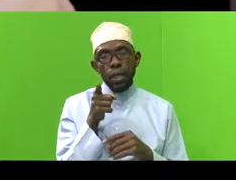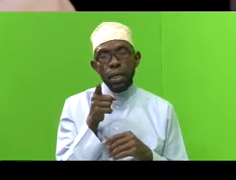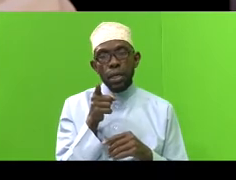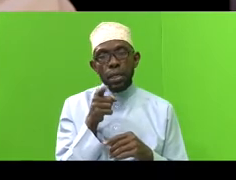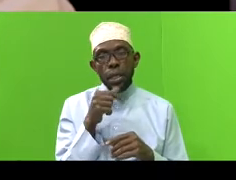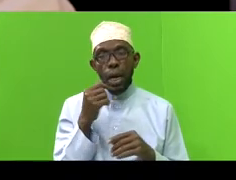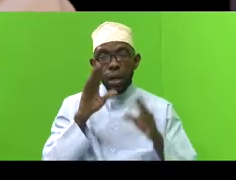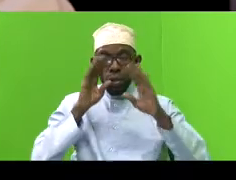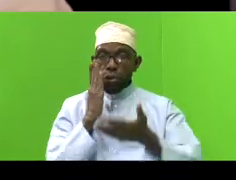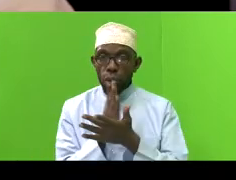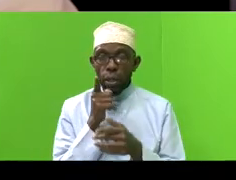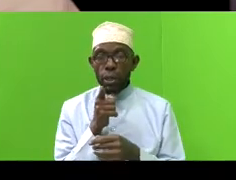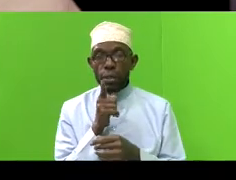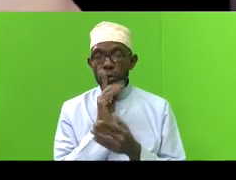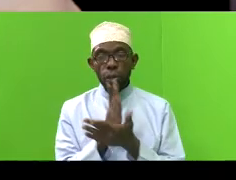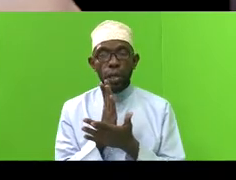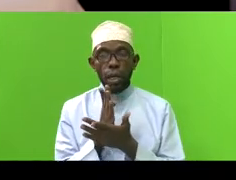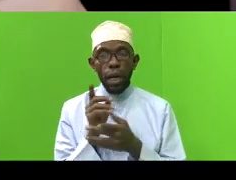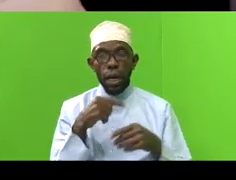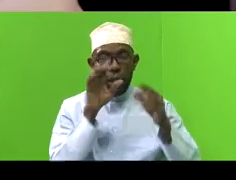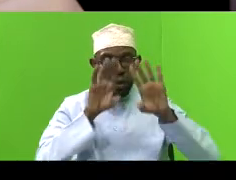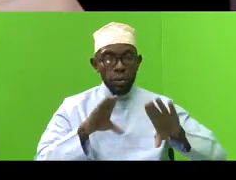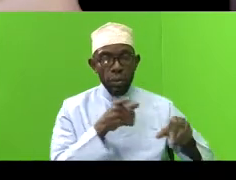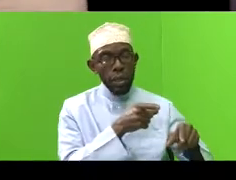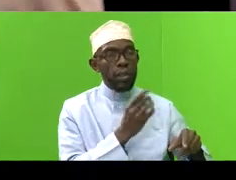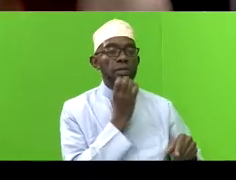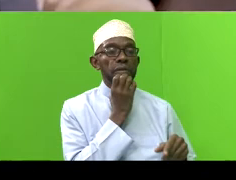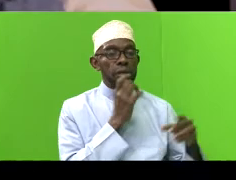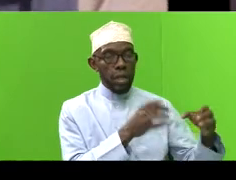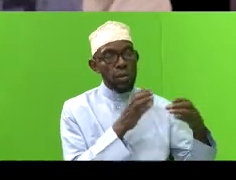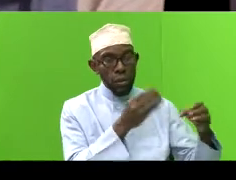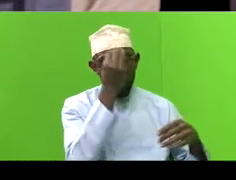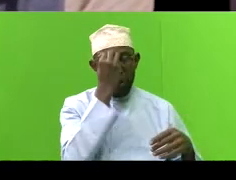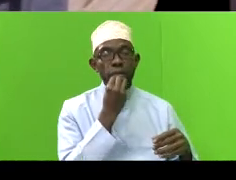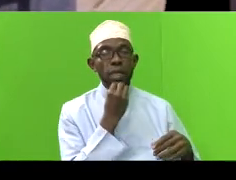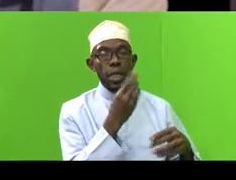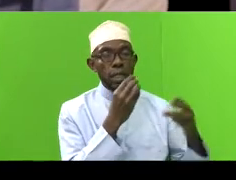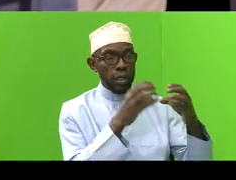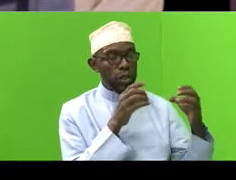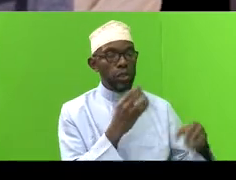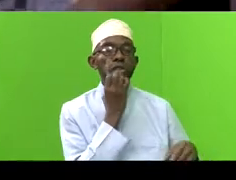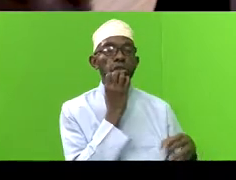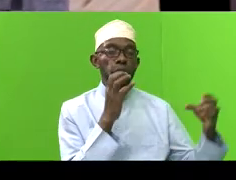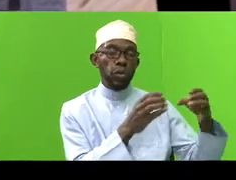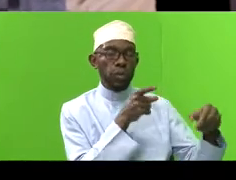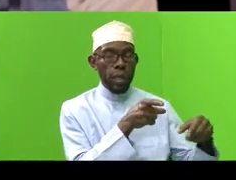sasa Waislamu wakasema ala, kuna namna hiyo? Haya. Na wakatoka watu wengine huku ambao ni wanafiki wakaenda kule wakasema hivyo hivyo kwamba nyinyi